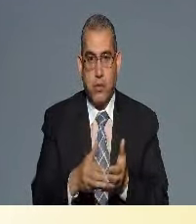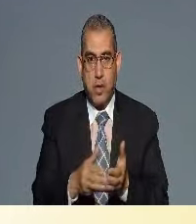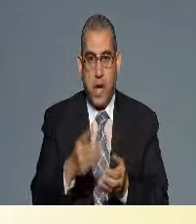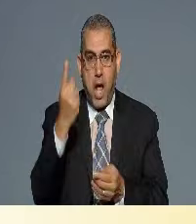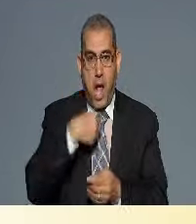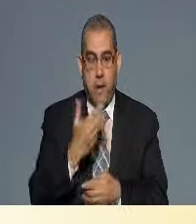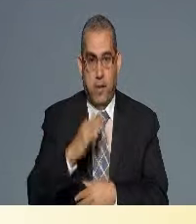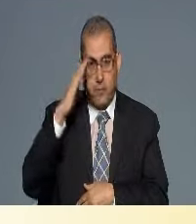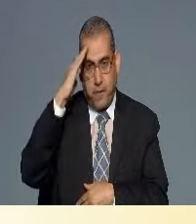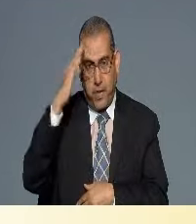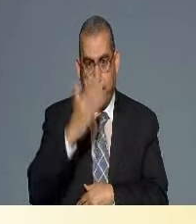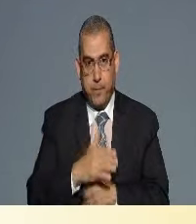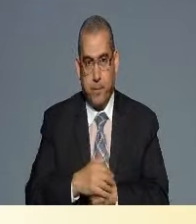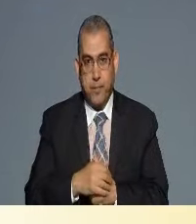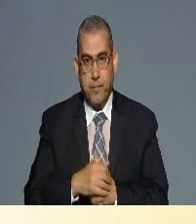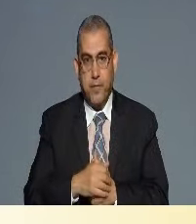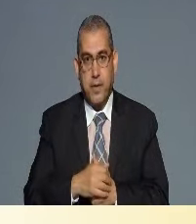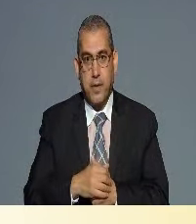فندم.